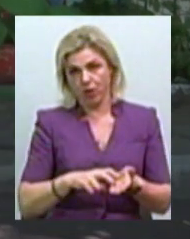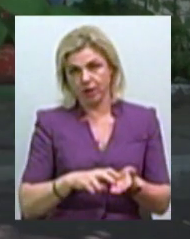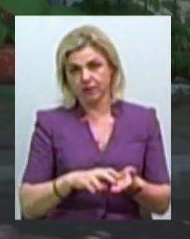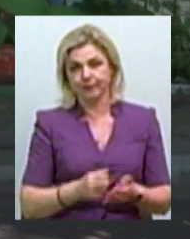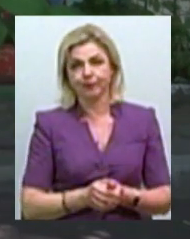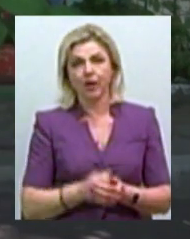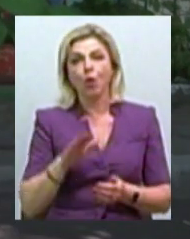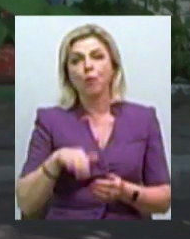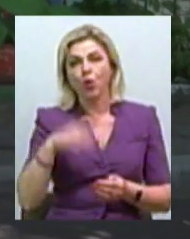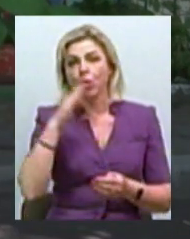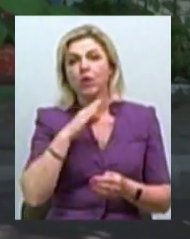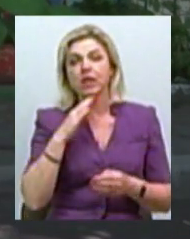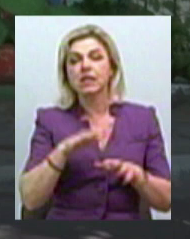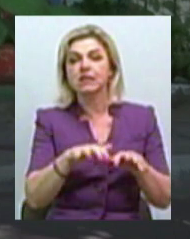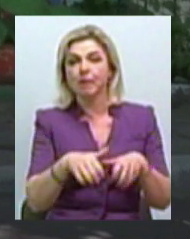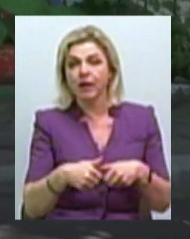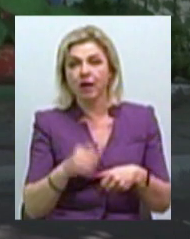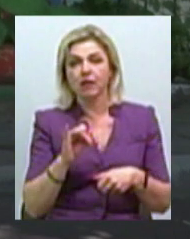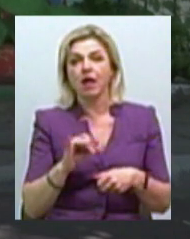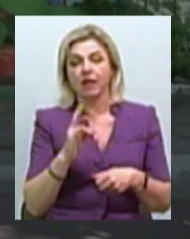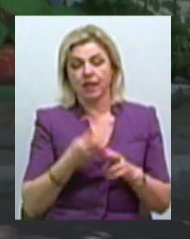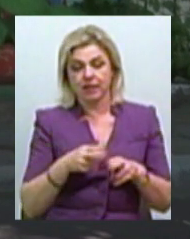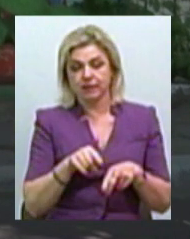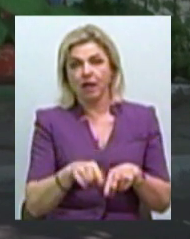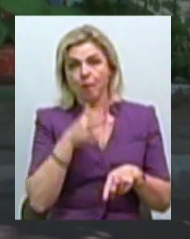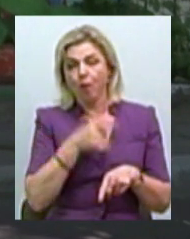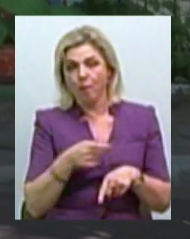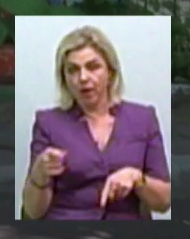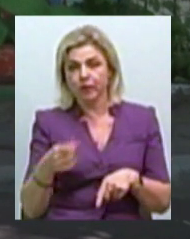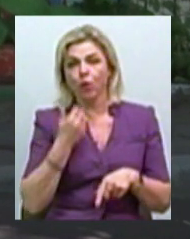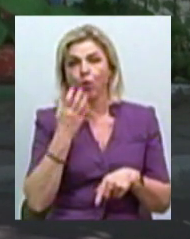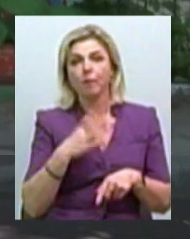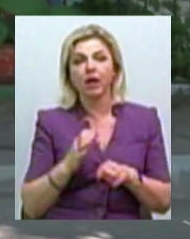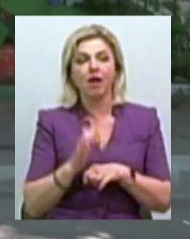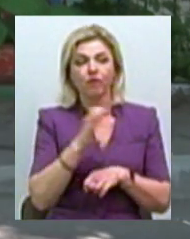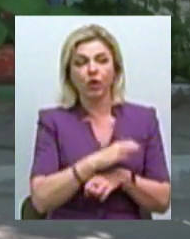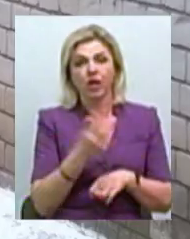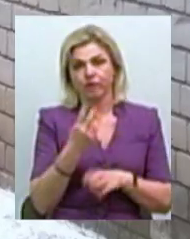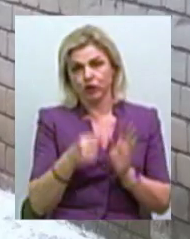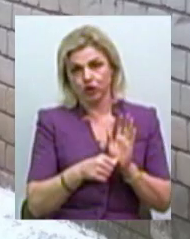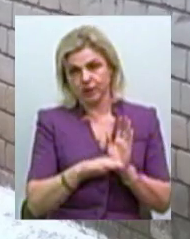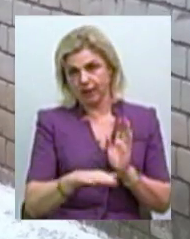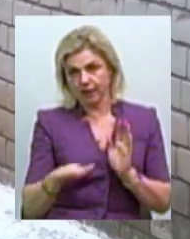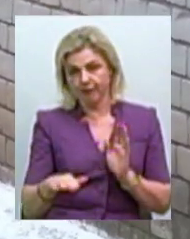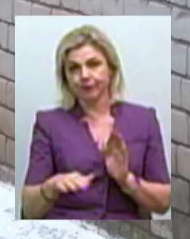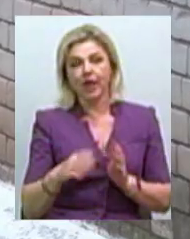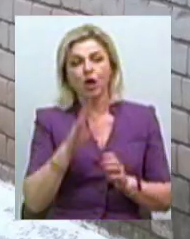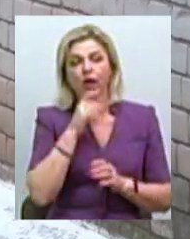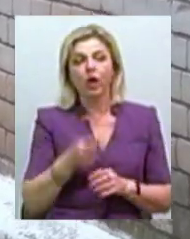батьки забирали і вже ось на цей момент їх було, коли ми евакуювали, було 26. Кінологи приїхали